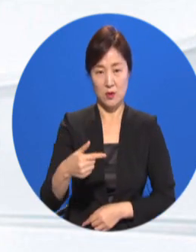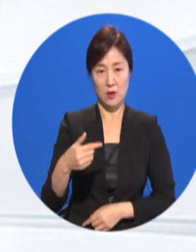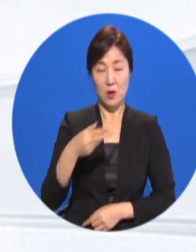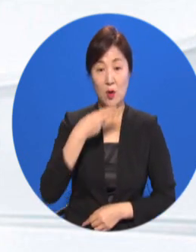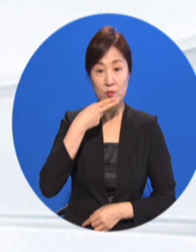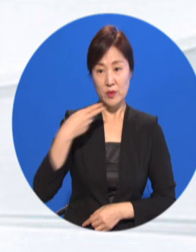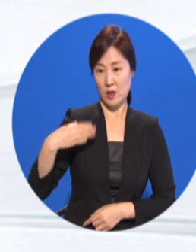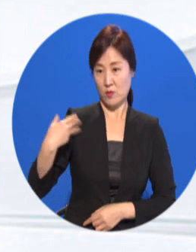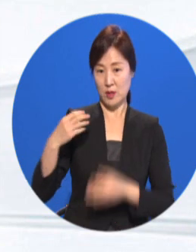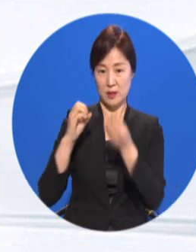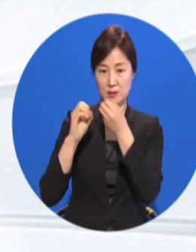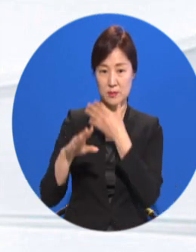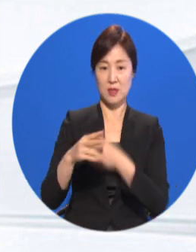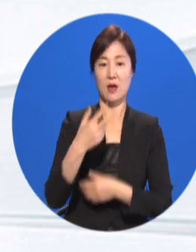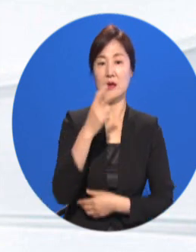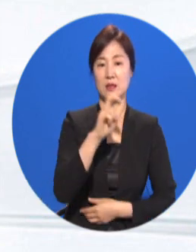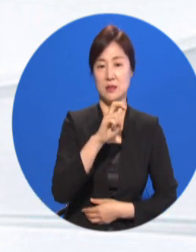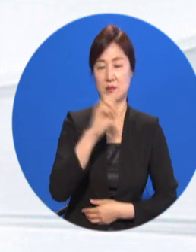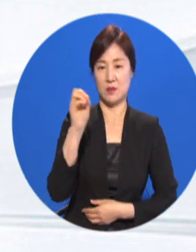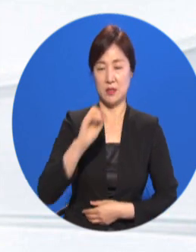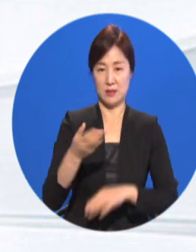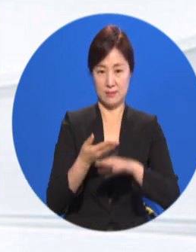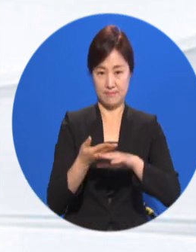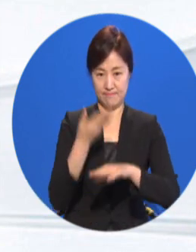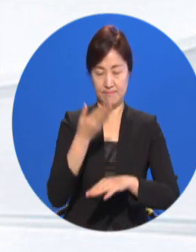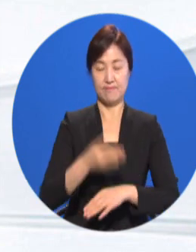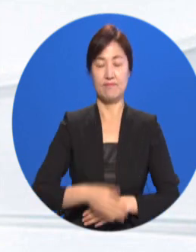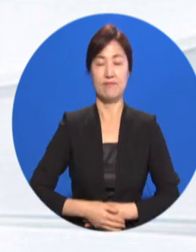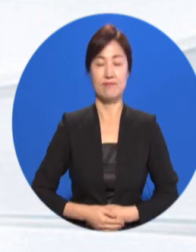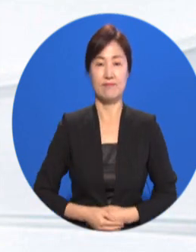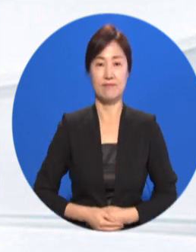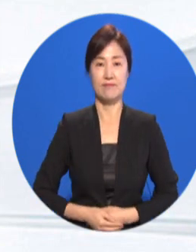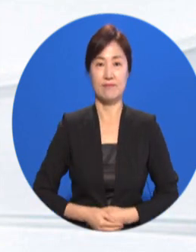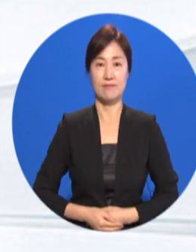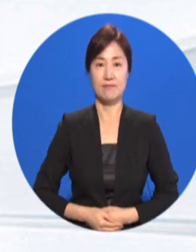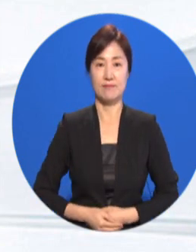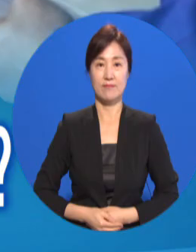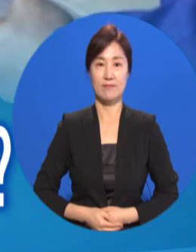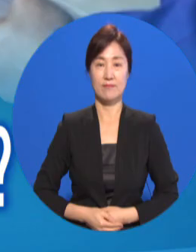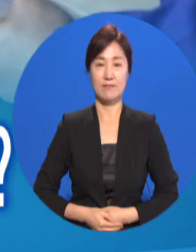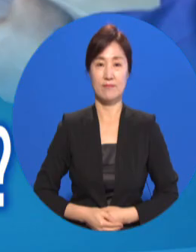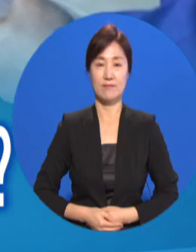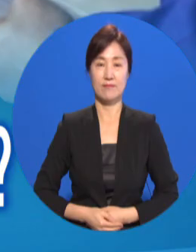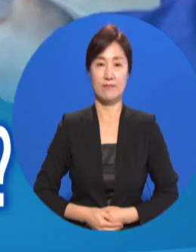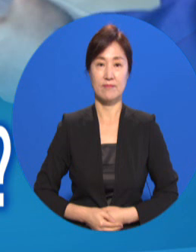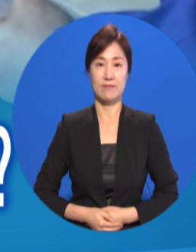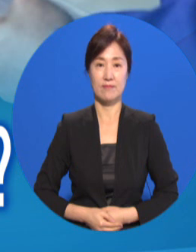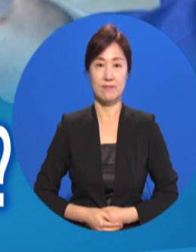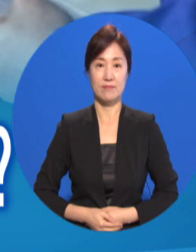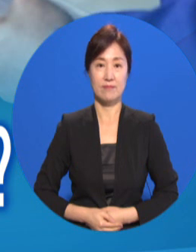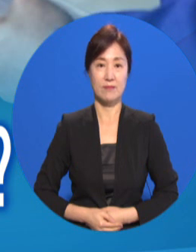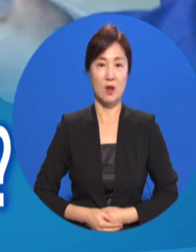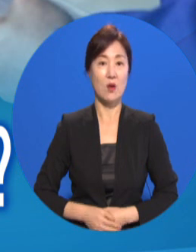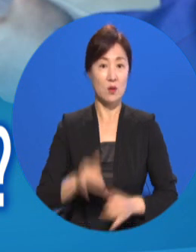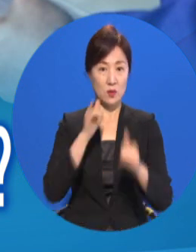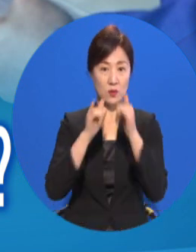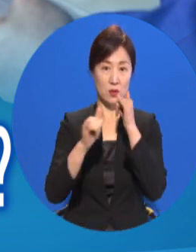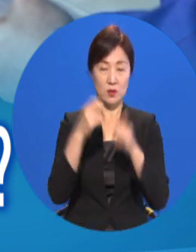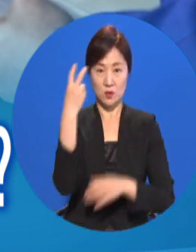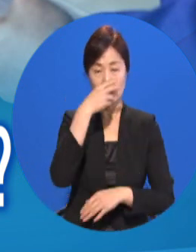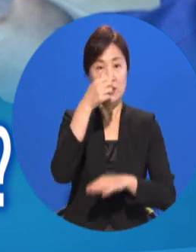등도 20% 가까이 나왔습니다 mbc 뉴스 김 좋습니다 이번 여론조사 결과